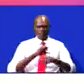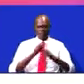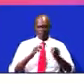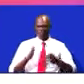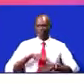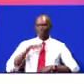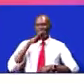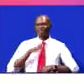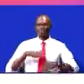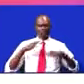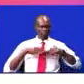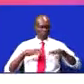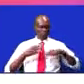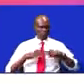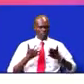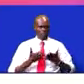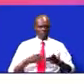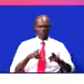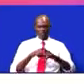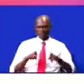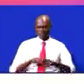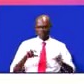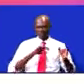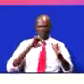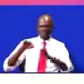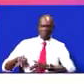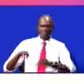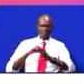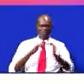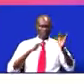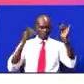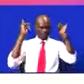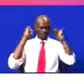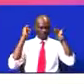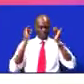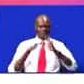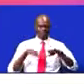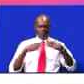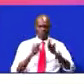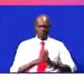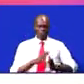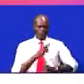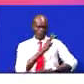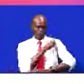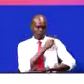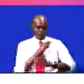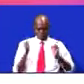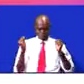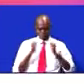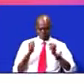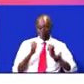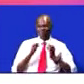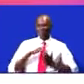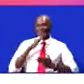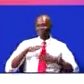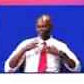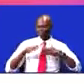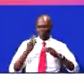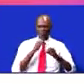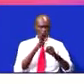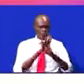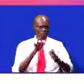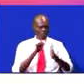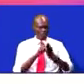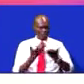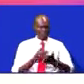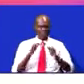tho mag oganda goeko. Kawadhi e kaunti noendo ma Nyamira, wayudo ni kar kano ringre jomotho ma Nyamira koro singo ni gibiro yiko